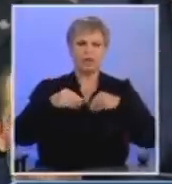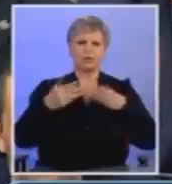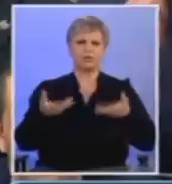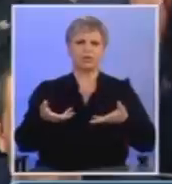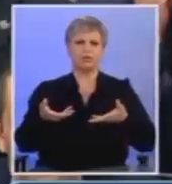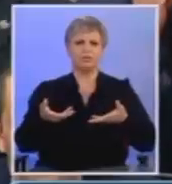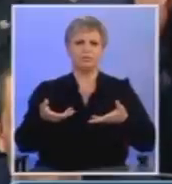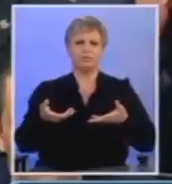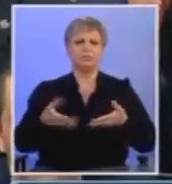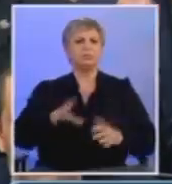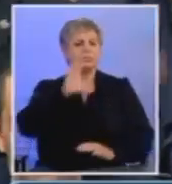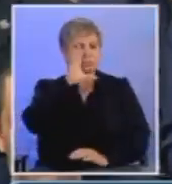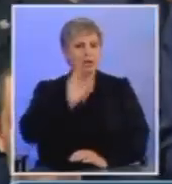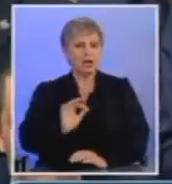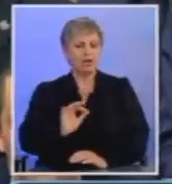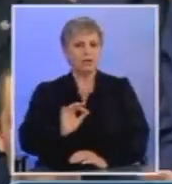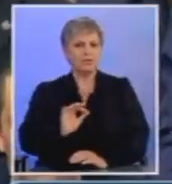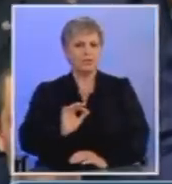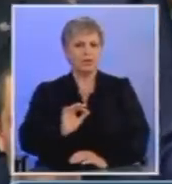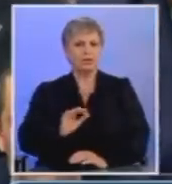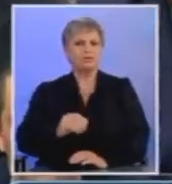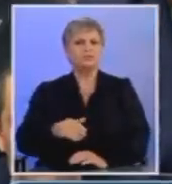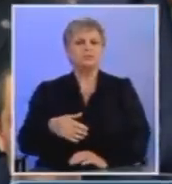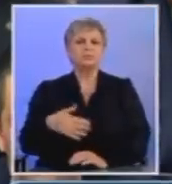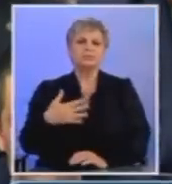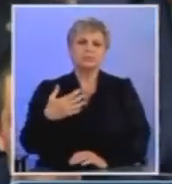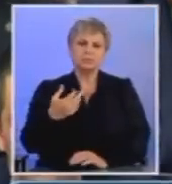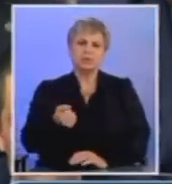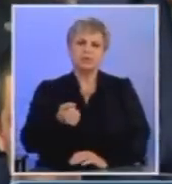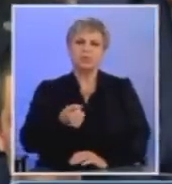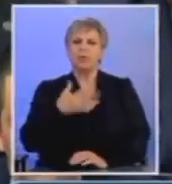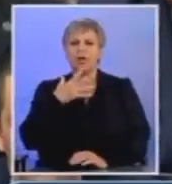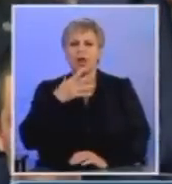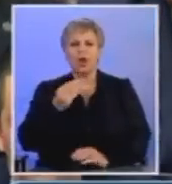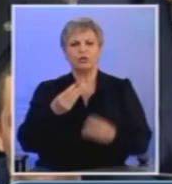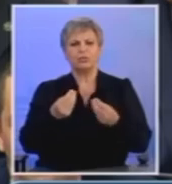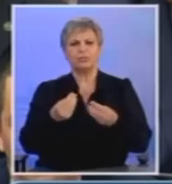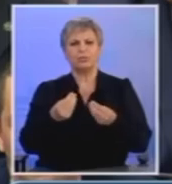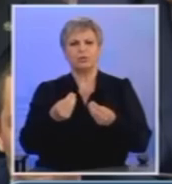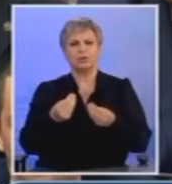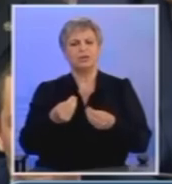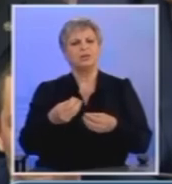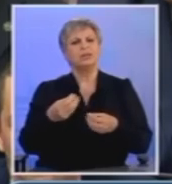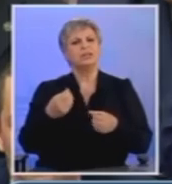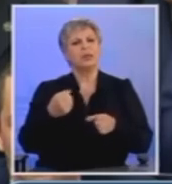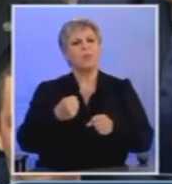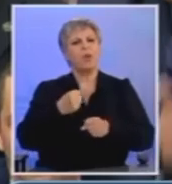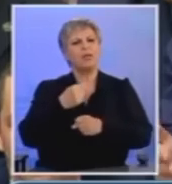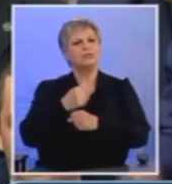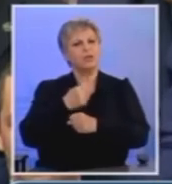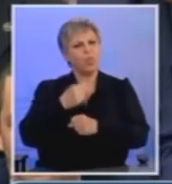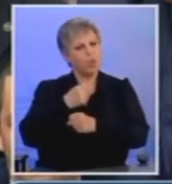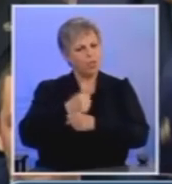Και πράγματι, έχει πολλούς λόγους και πολλές business η